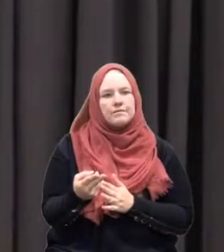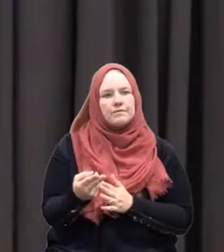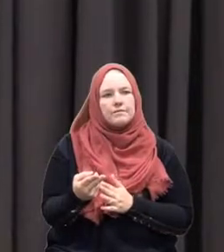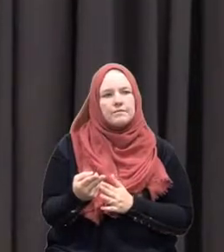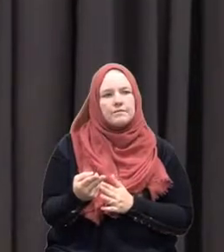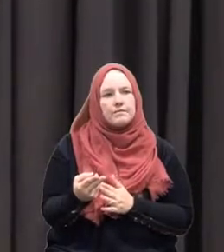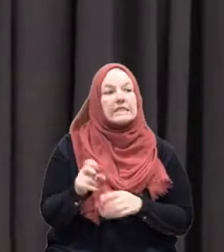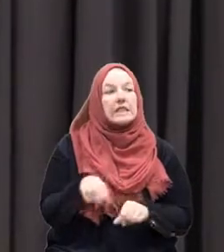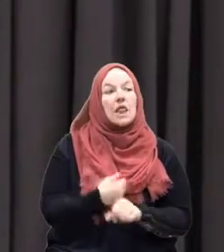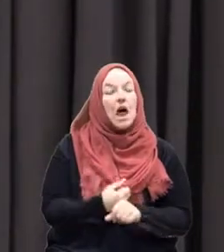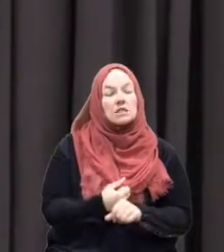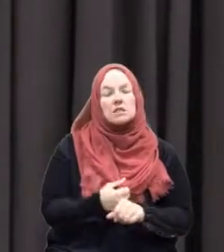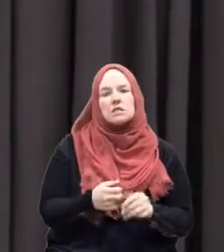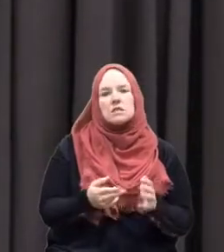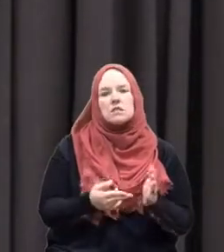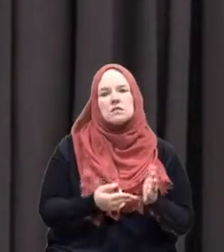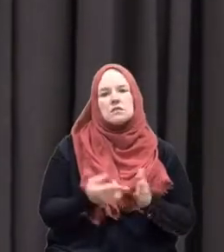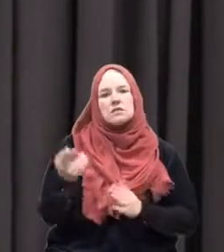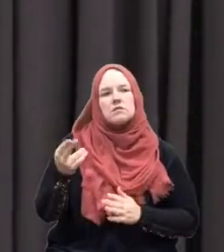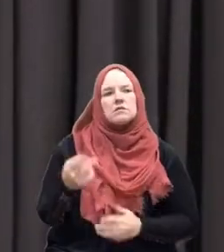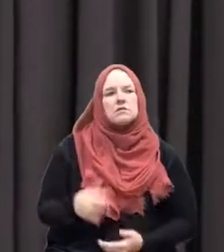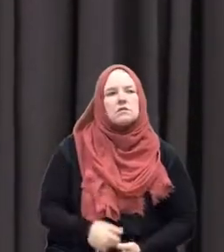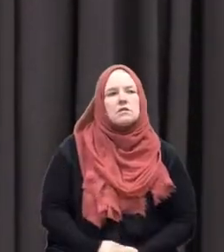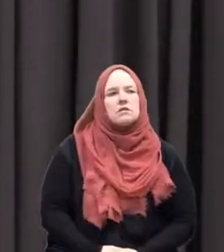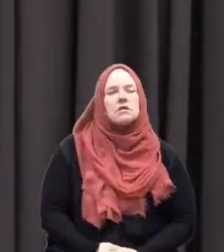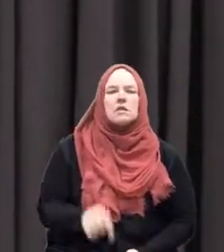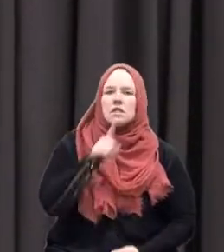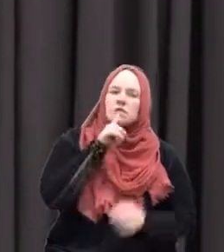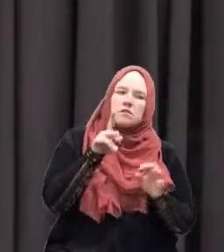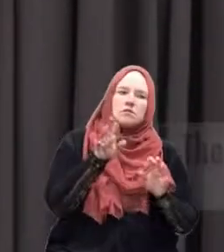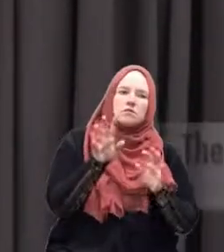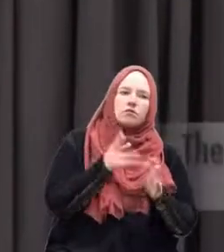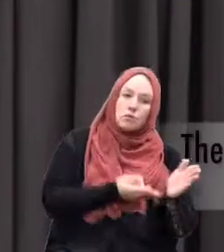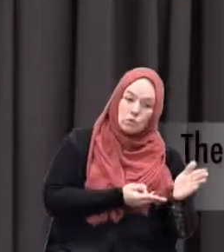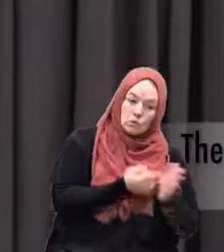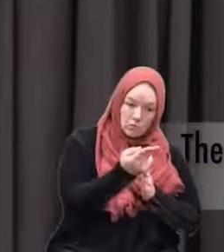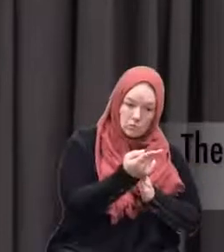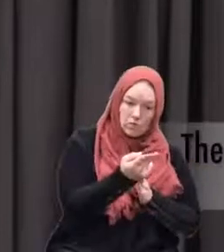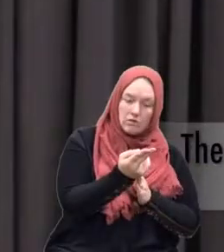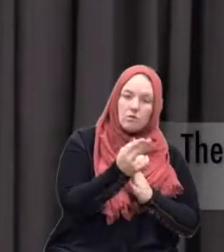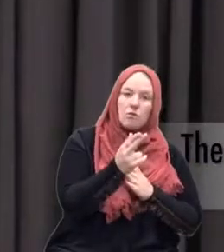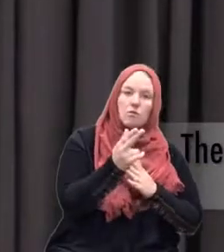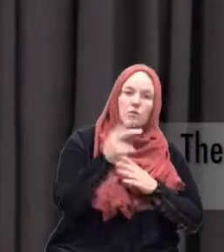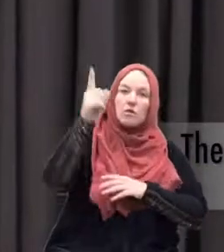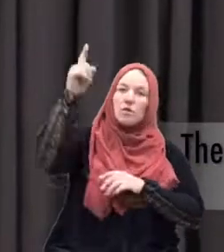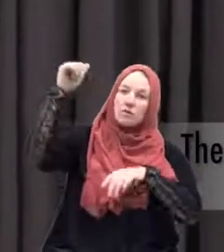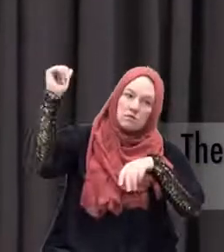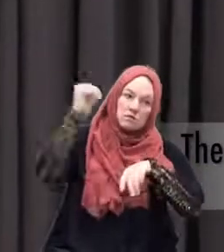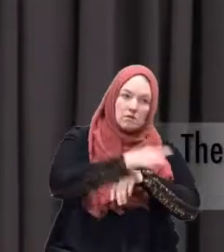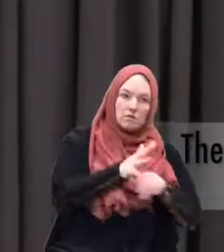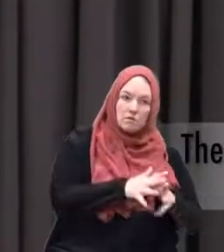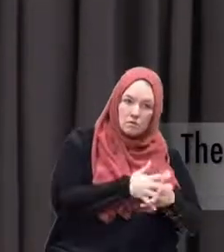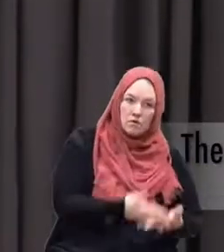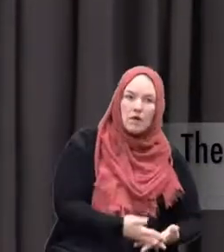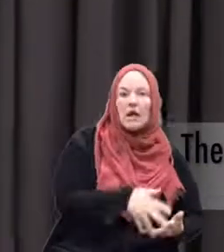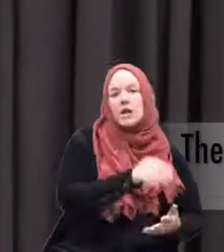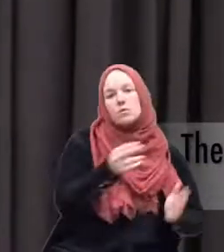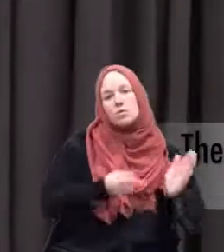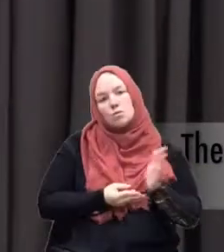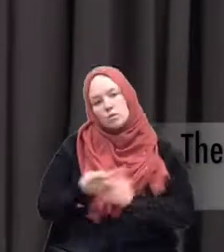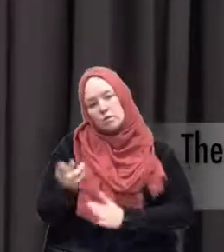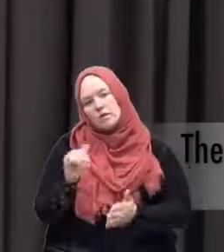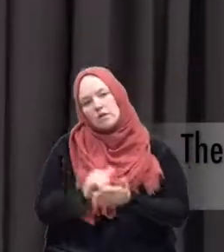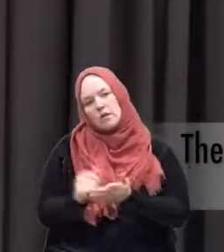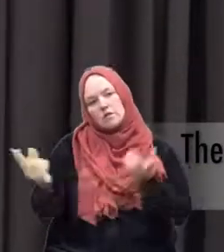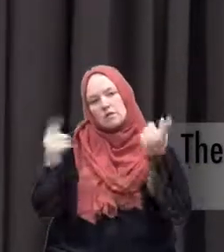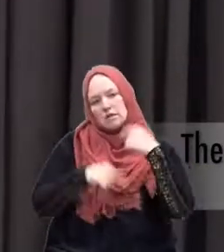فَبِالْحَقِّ أَنْزَلْنَاهُ وَبِالْحَقِّ نَزَلْ. It is in truth that we've sent it down, the Quran, and it is